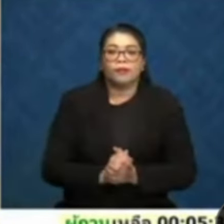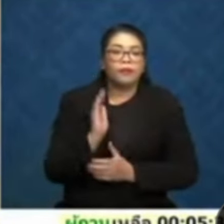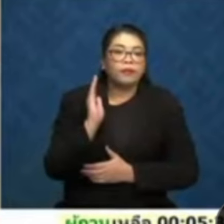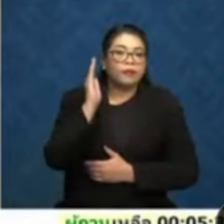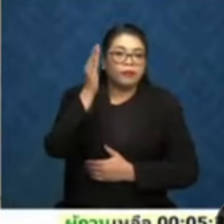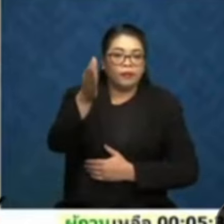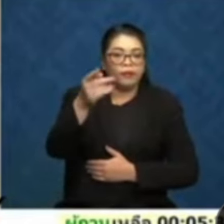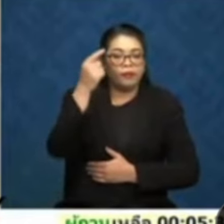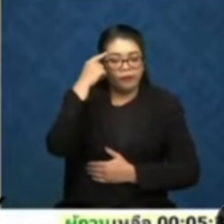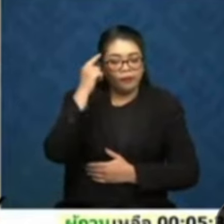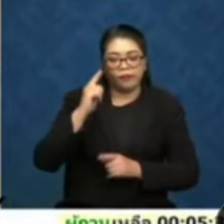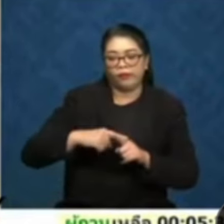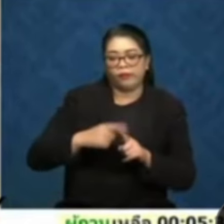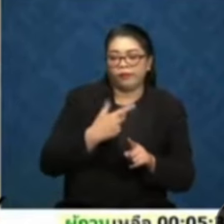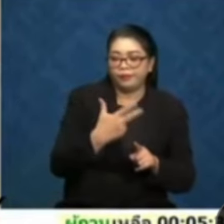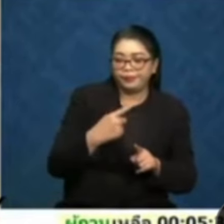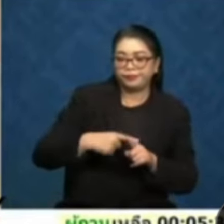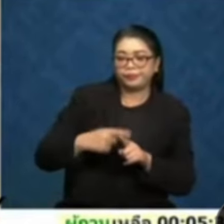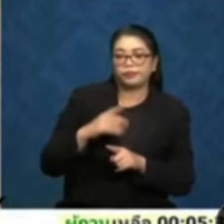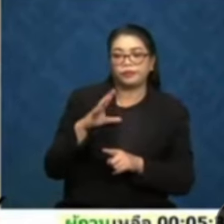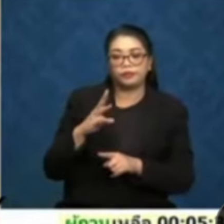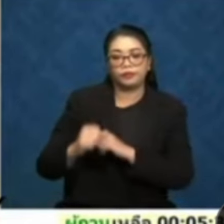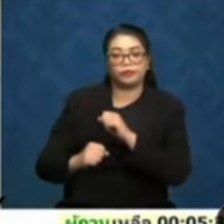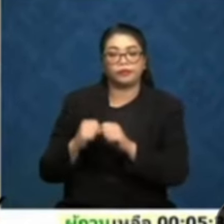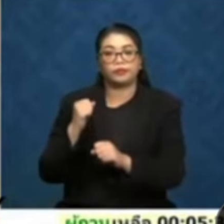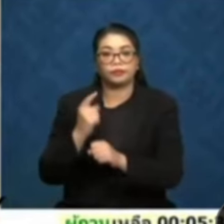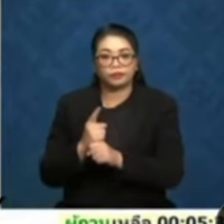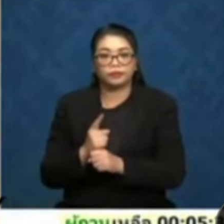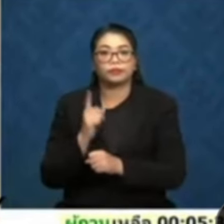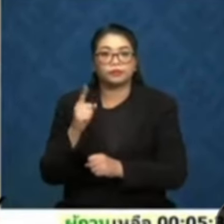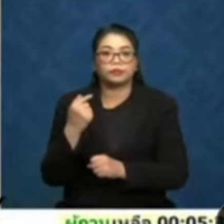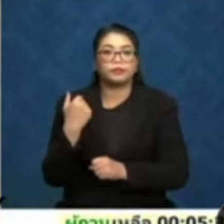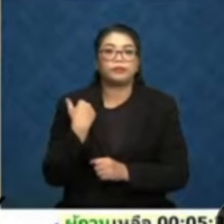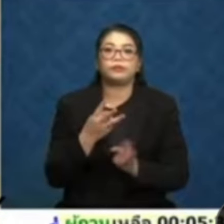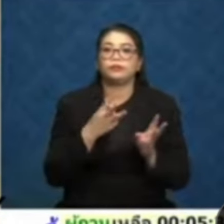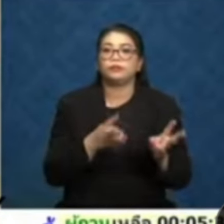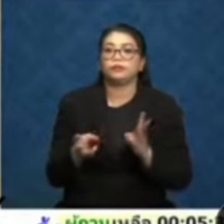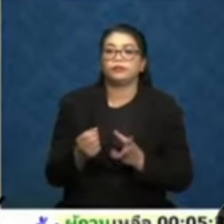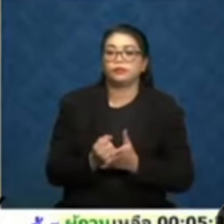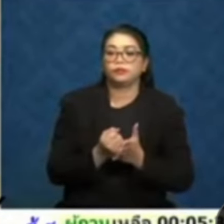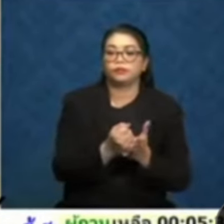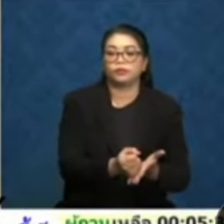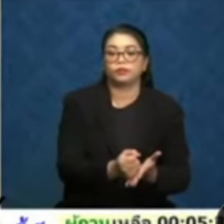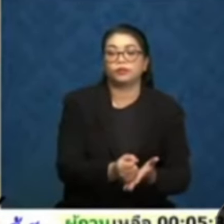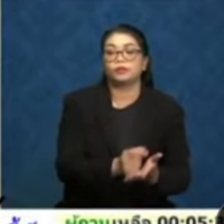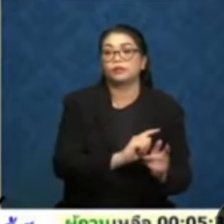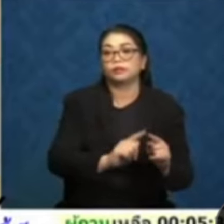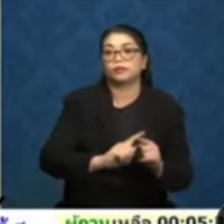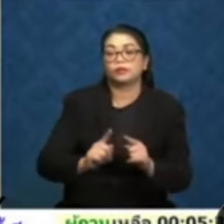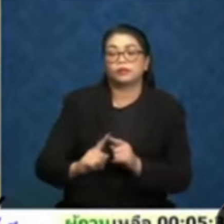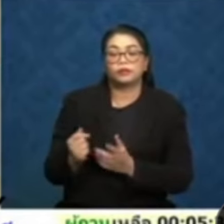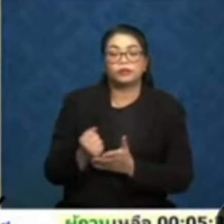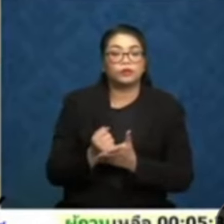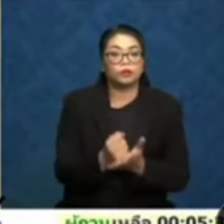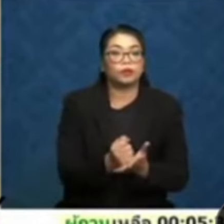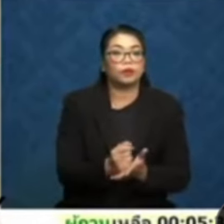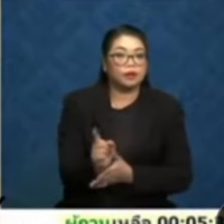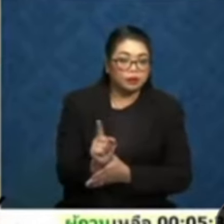อนาคตไม่ว่าจะเป็น 3เดือน 6เดือน 1ปีต่อจากนี้เราก็ยังมีมาตรการตัวอื่นๆที่มารองรับ